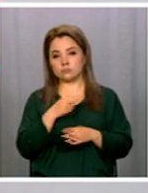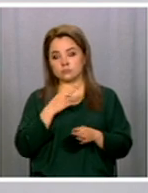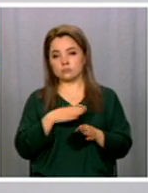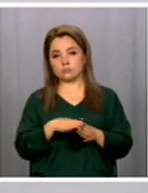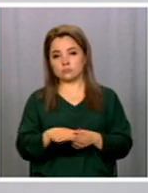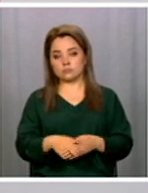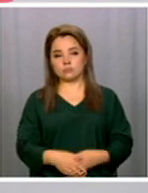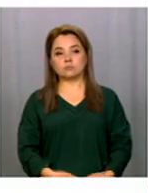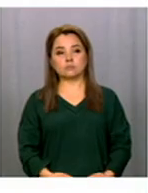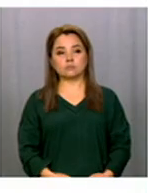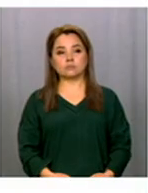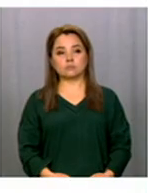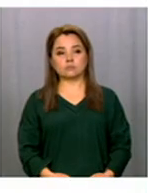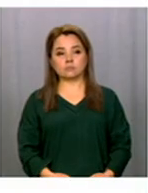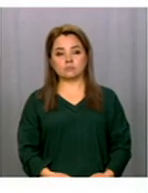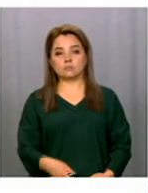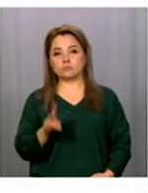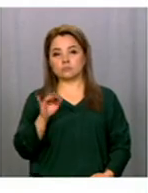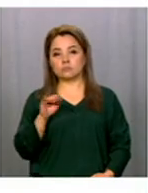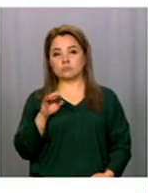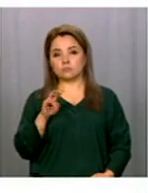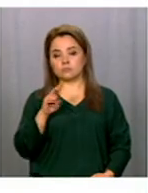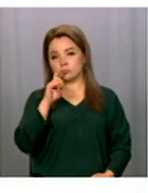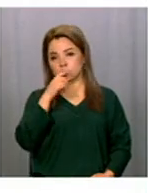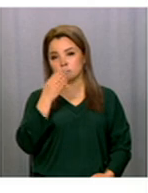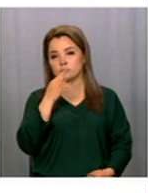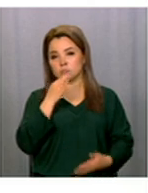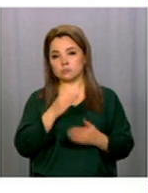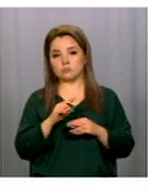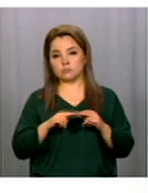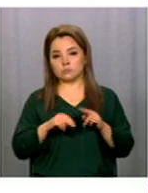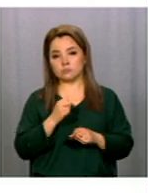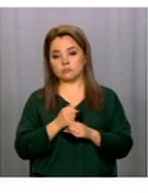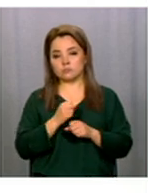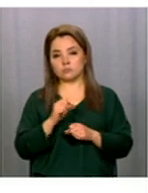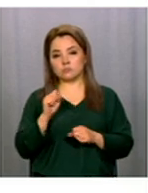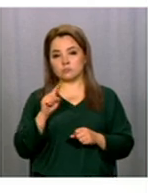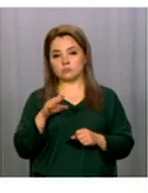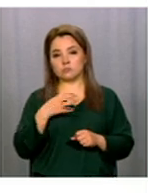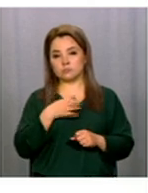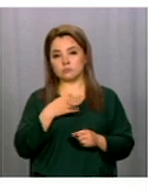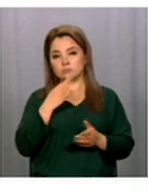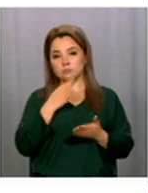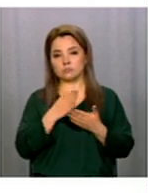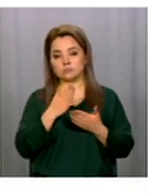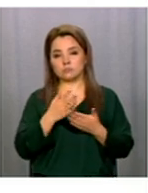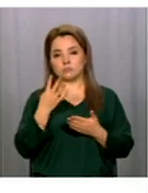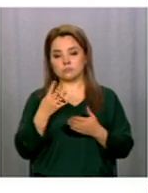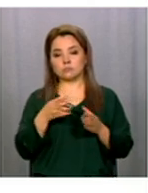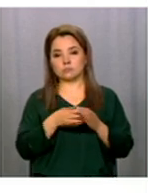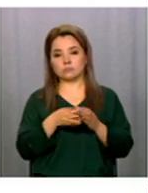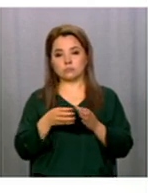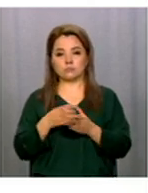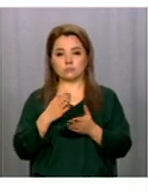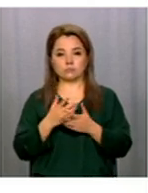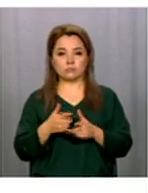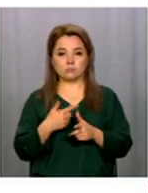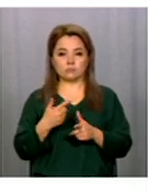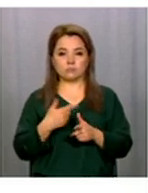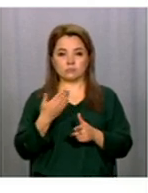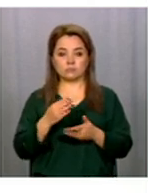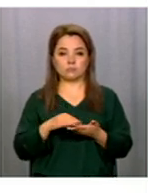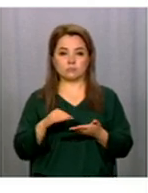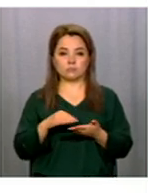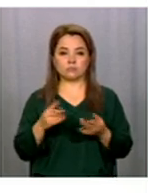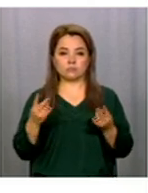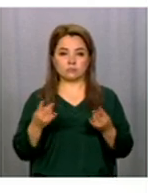орындайық. Сонымен, нуклеин қышқылдарындағы азотты негіздердің 4 типінің атауларын